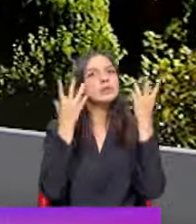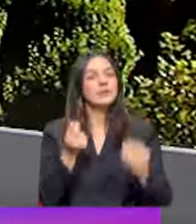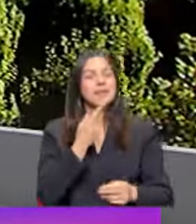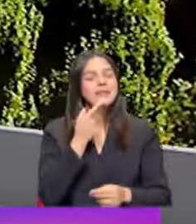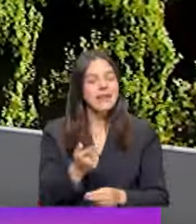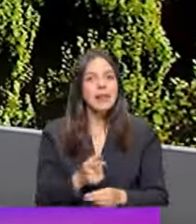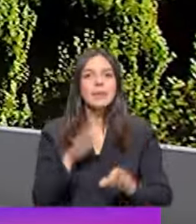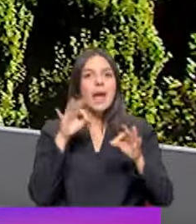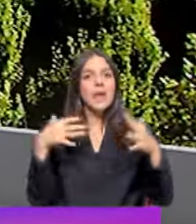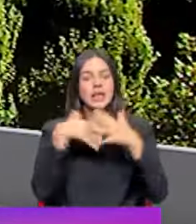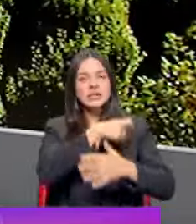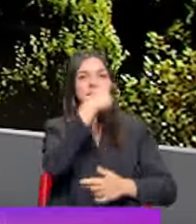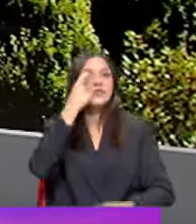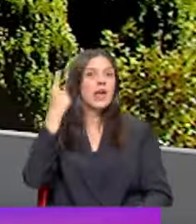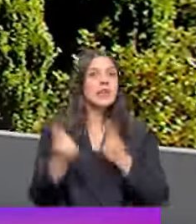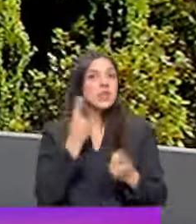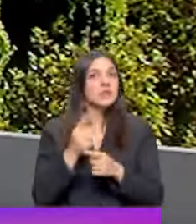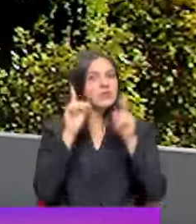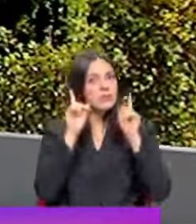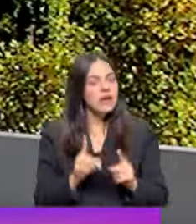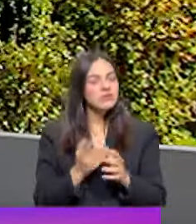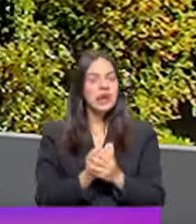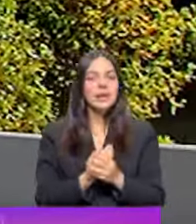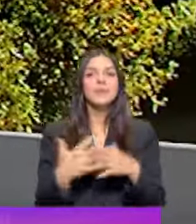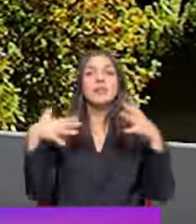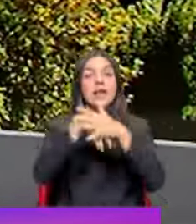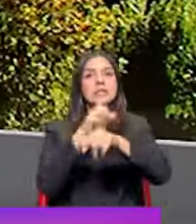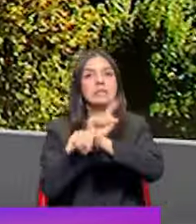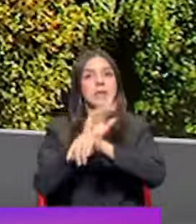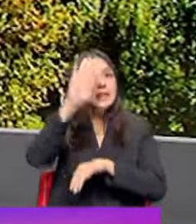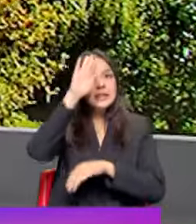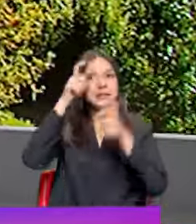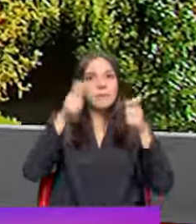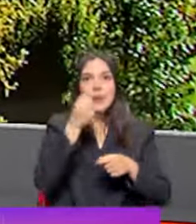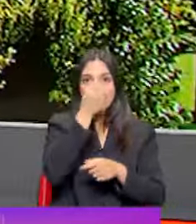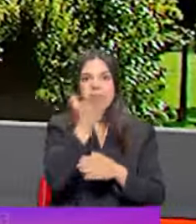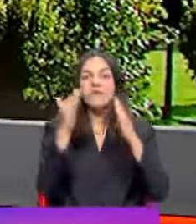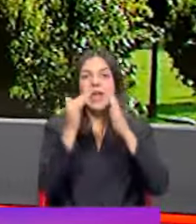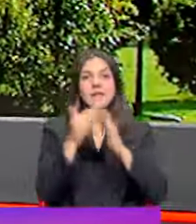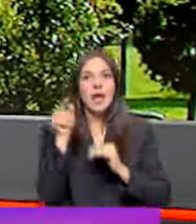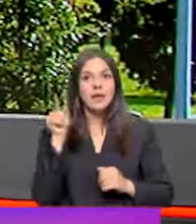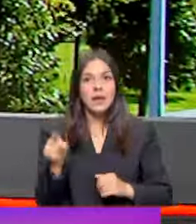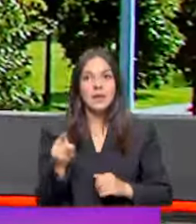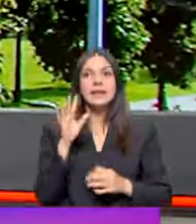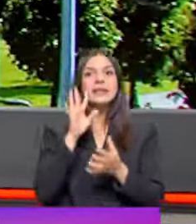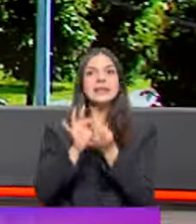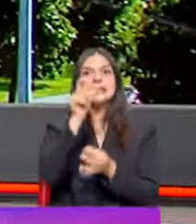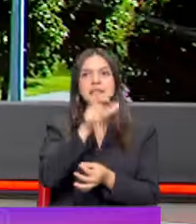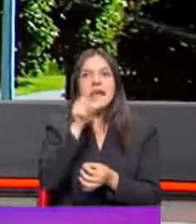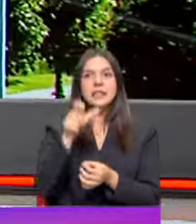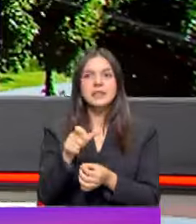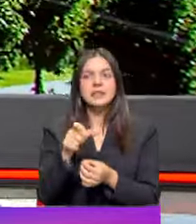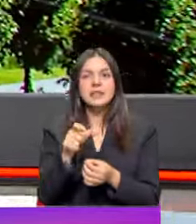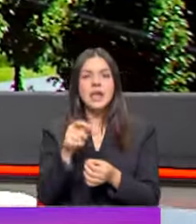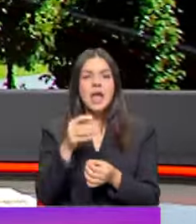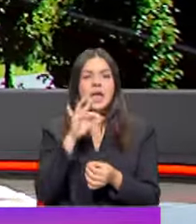diyelim. Hemen gecenin sıcak gelişmesiyle başlayalım. Gece saatlerinde İstanbul'da Bahçeli Evler'de insanların şifa bulmak